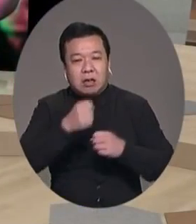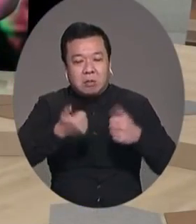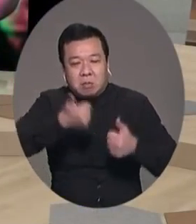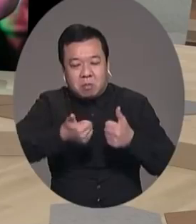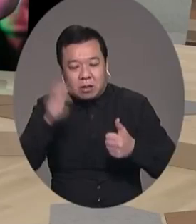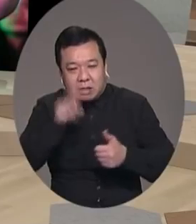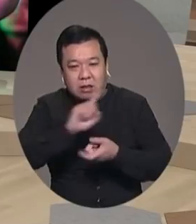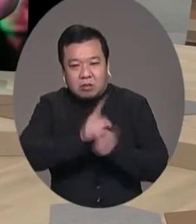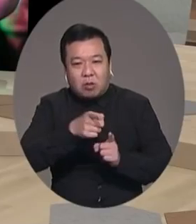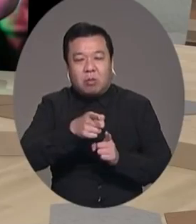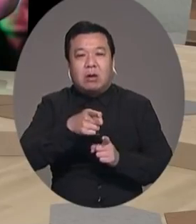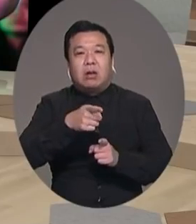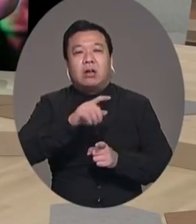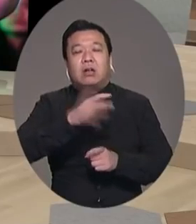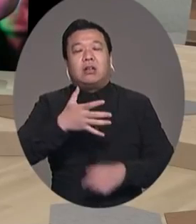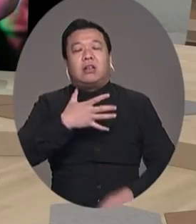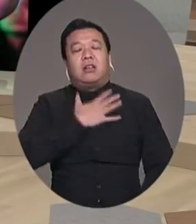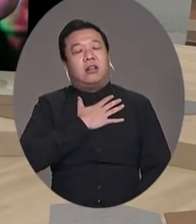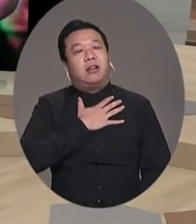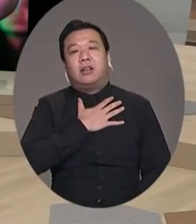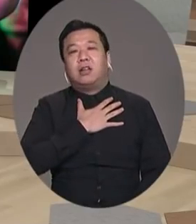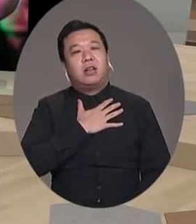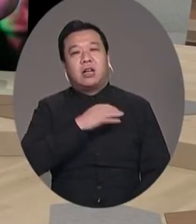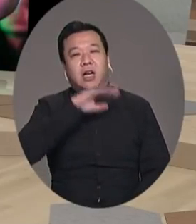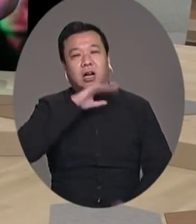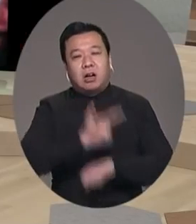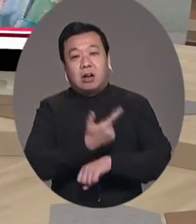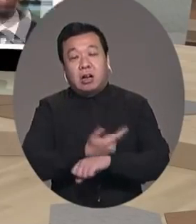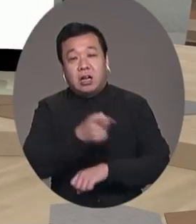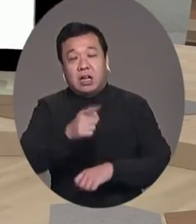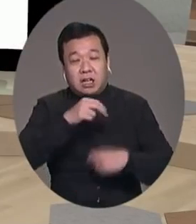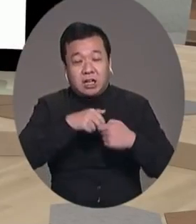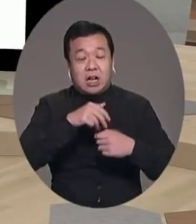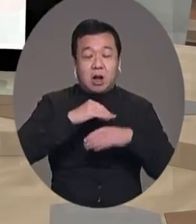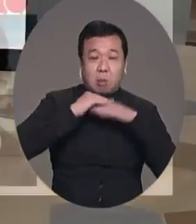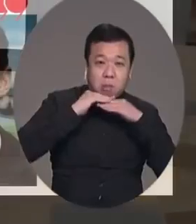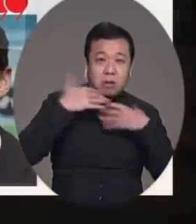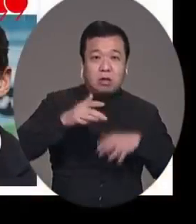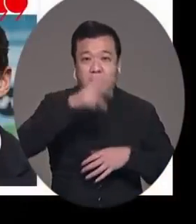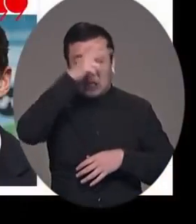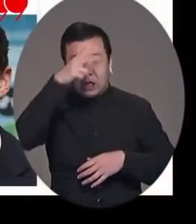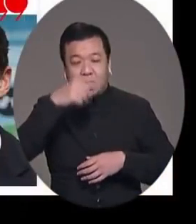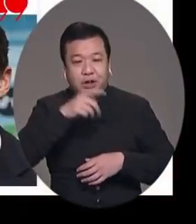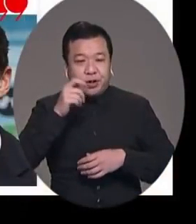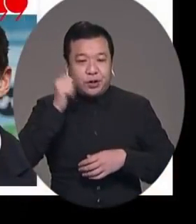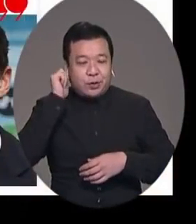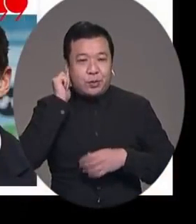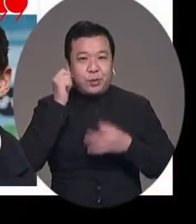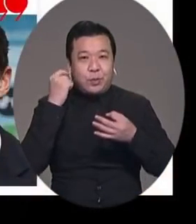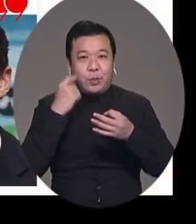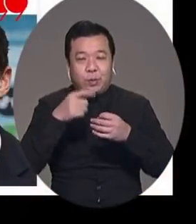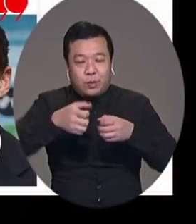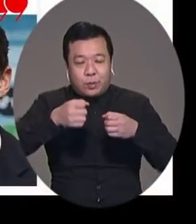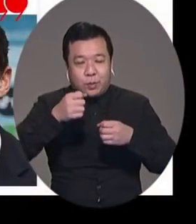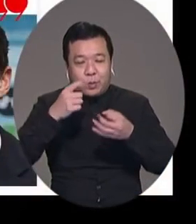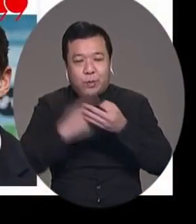到代表队打入决赛。等到颈都长的不只是球迷，英女王伊丽莎白二世在比赛